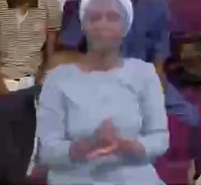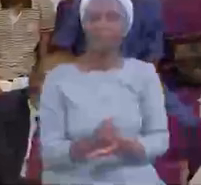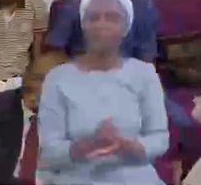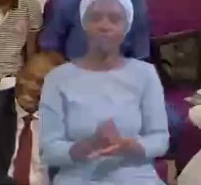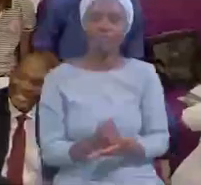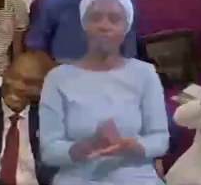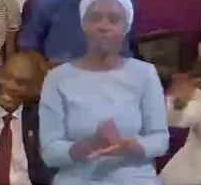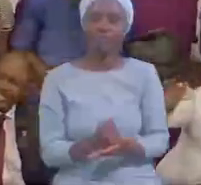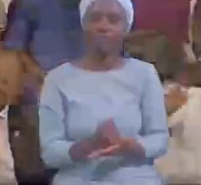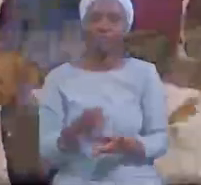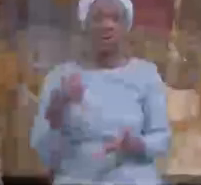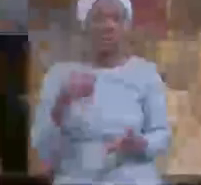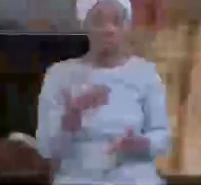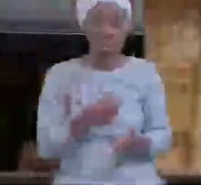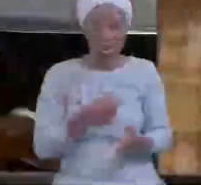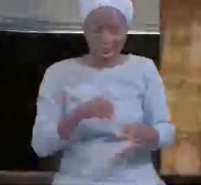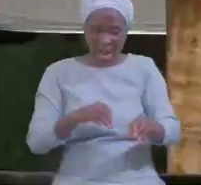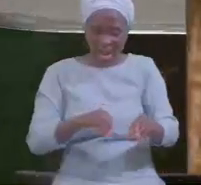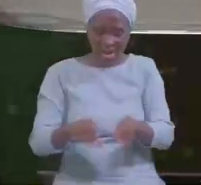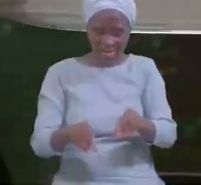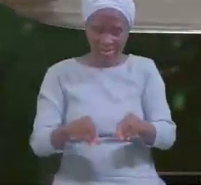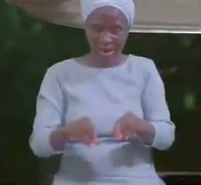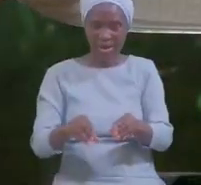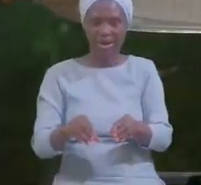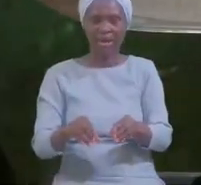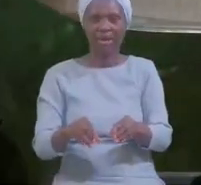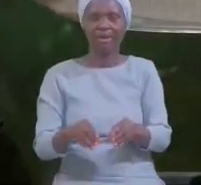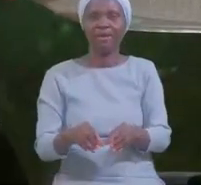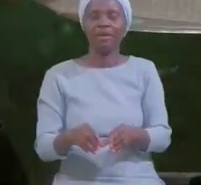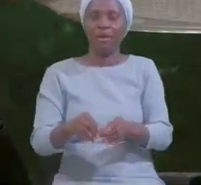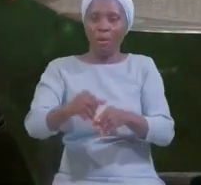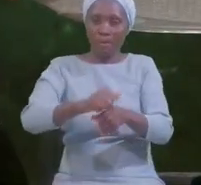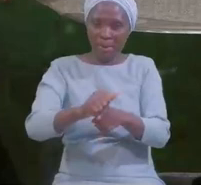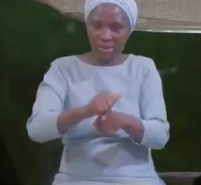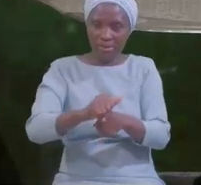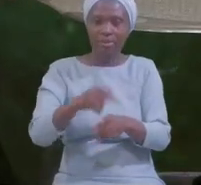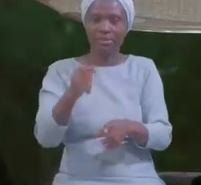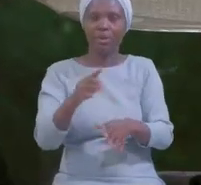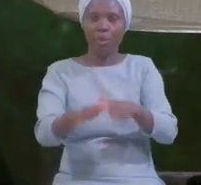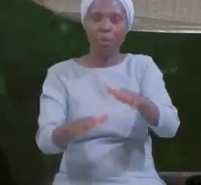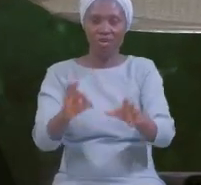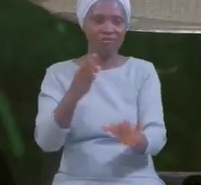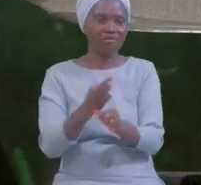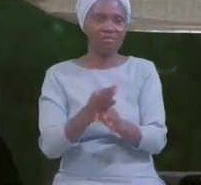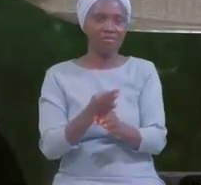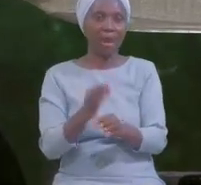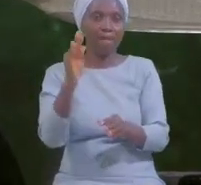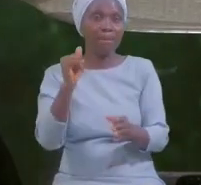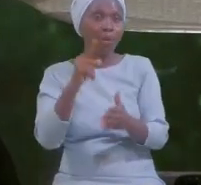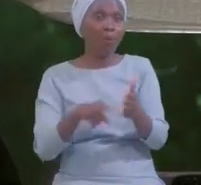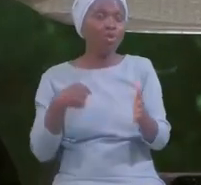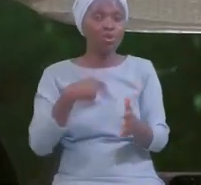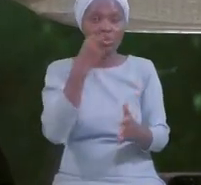Nous activons la marche de foi. Par ce que nous disons,